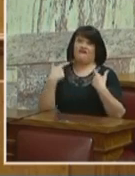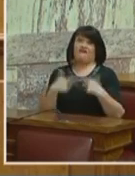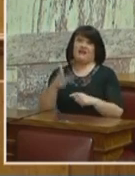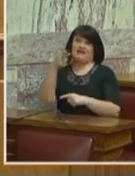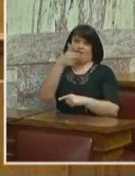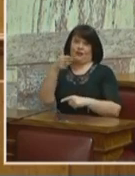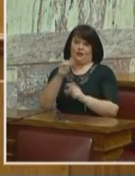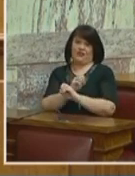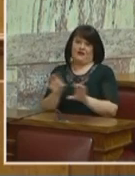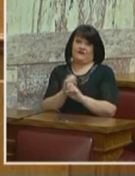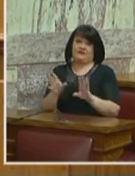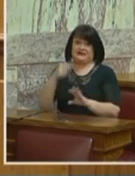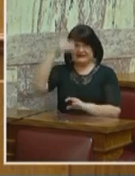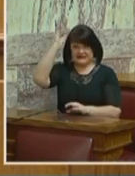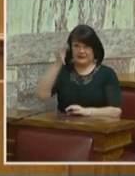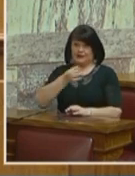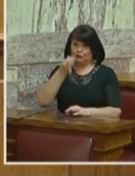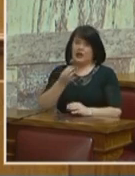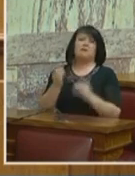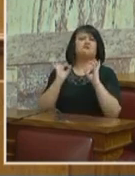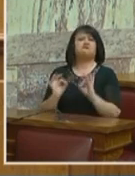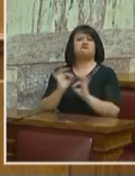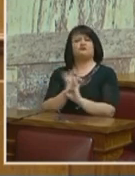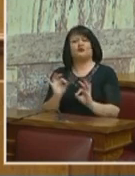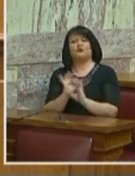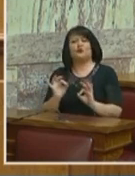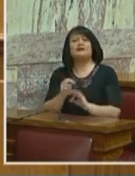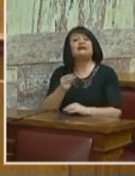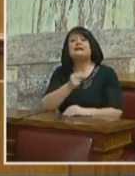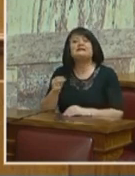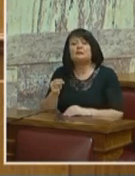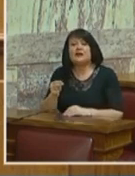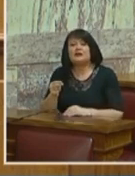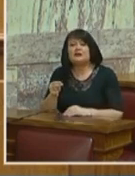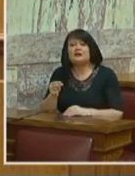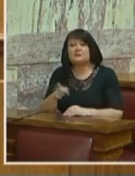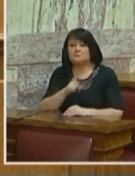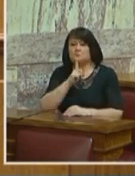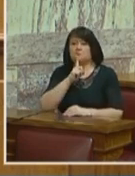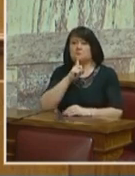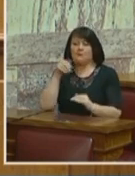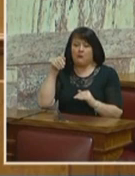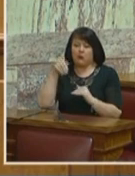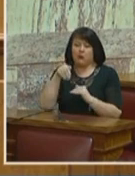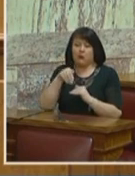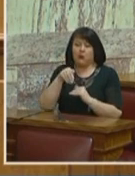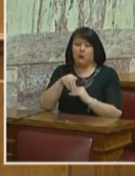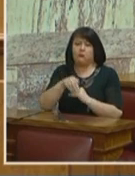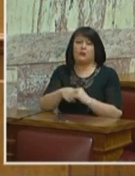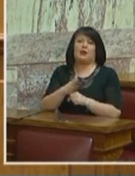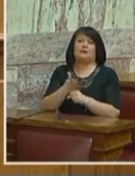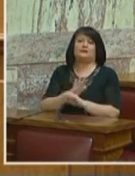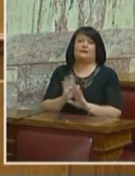σποτ, σημαίνει απλά την παράταση της σιωπηλής παρακμής. Δεν